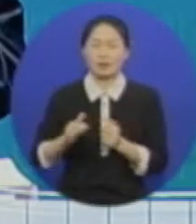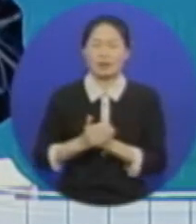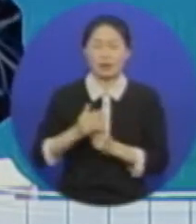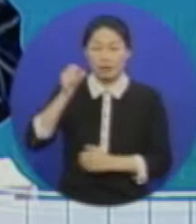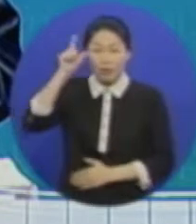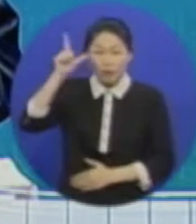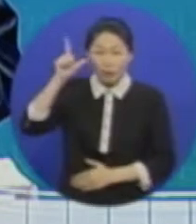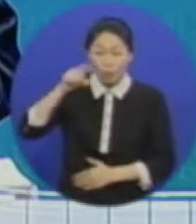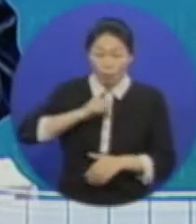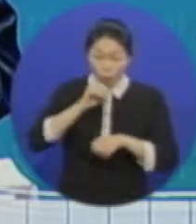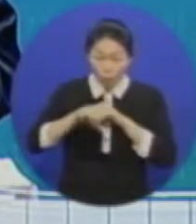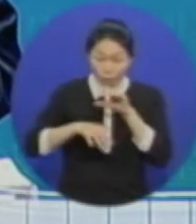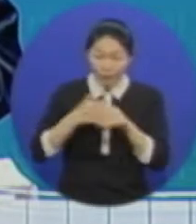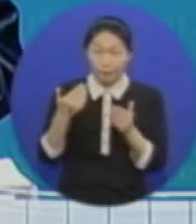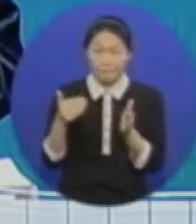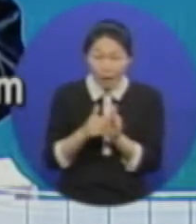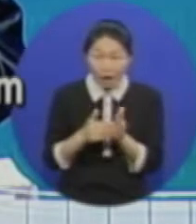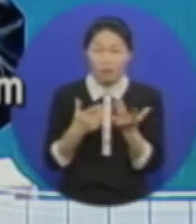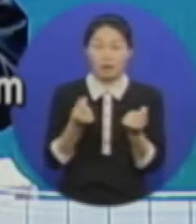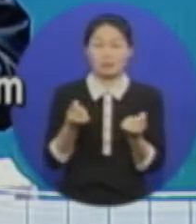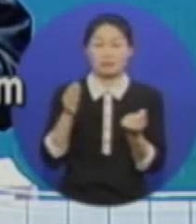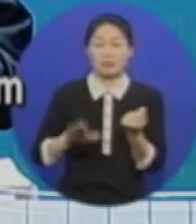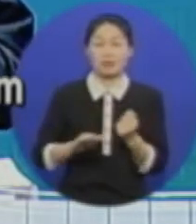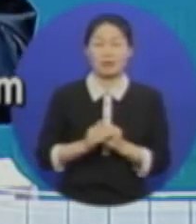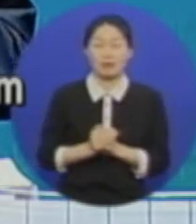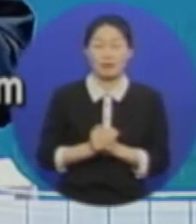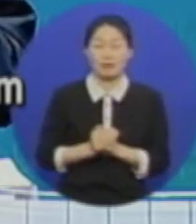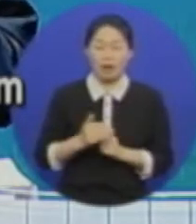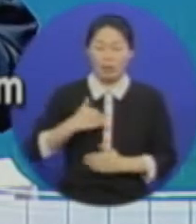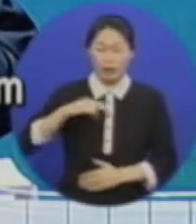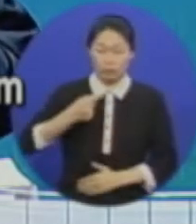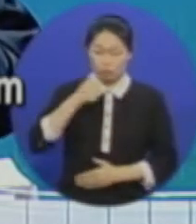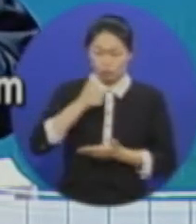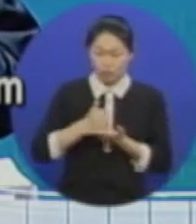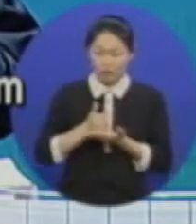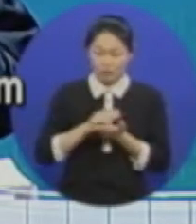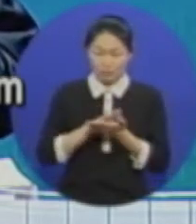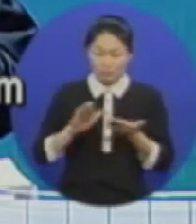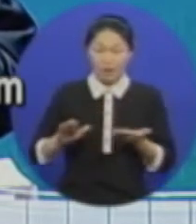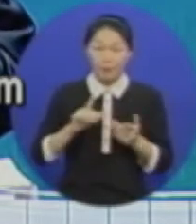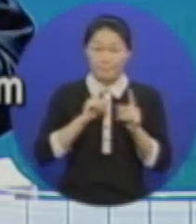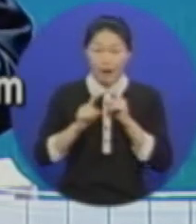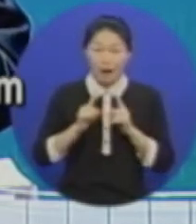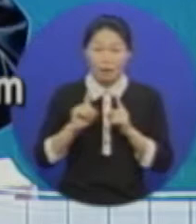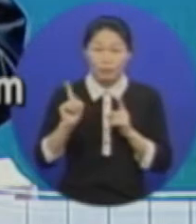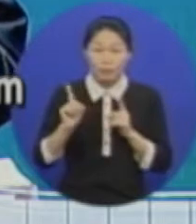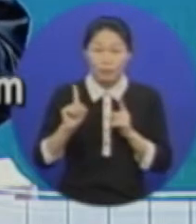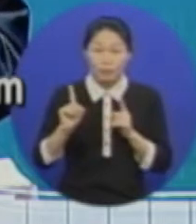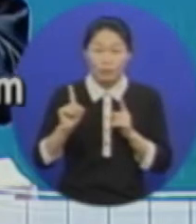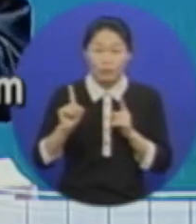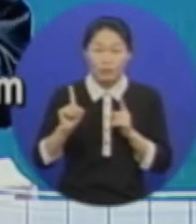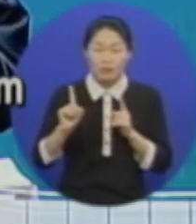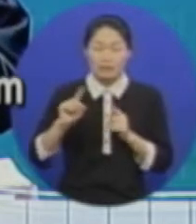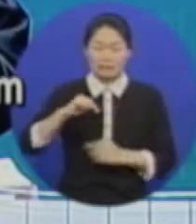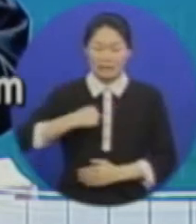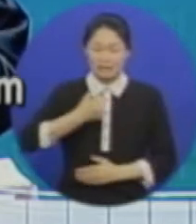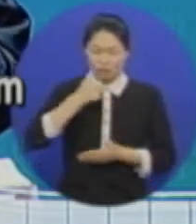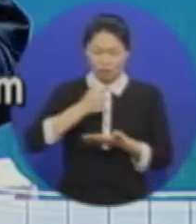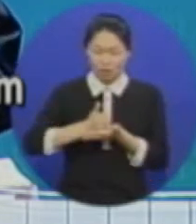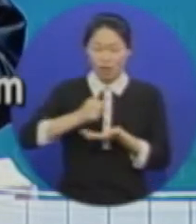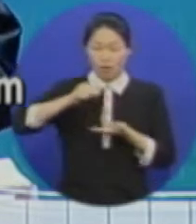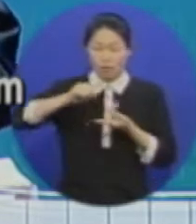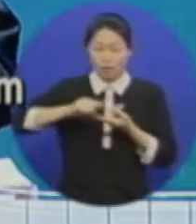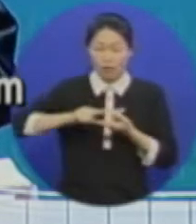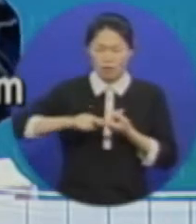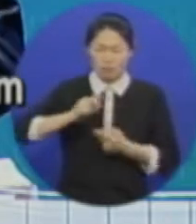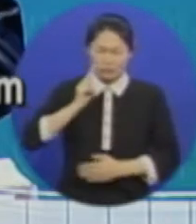깨닫고 고백한 것 같은데 그런데 나도 주인입니다 라고 하는 말이 자기 죄에 대해서